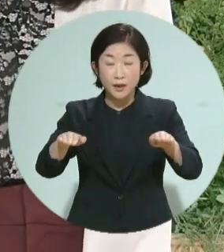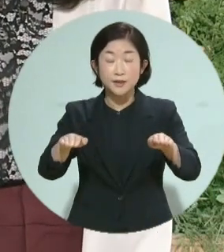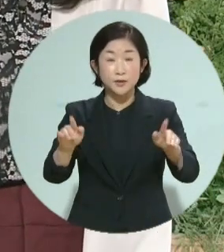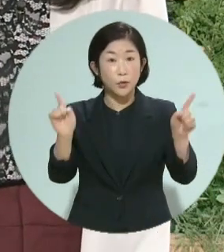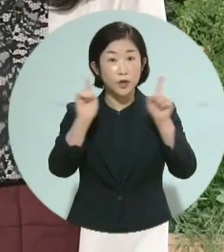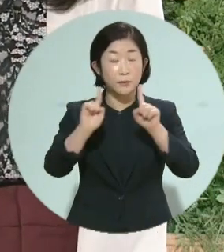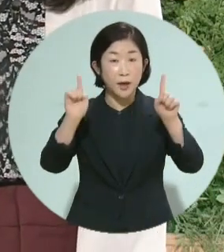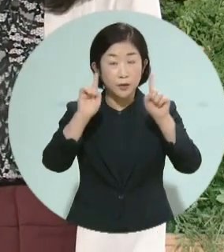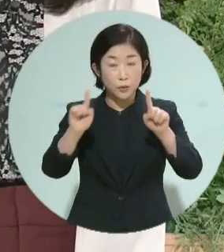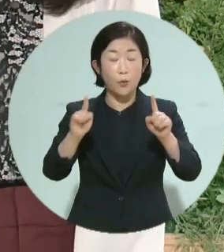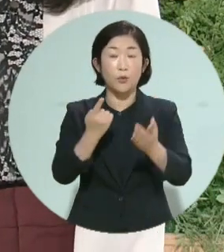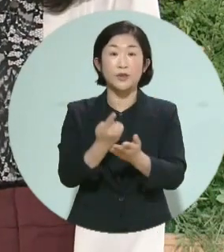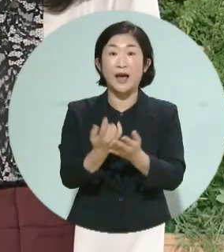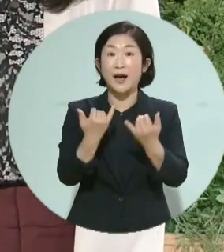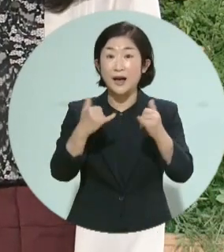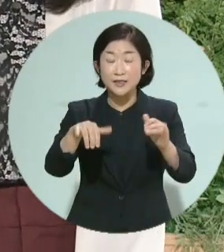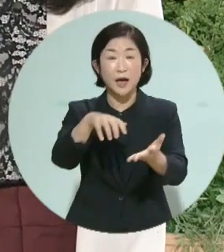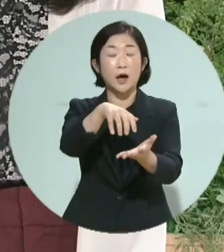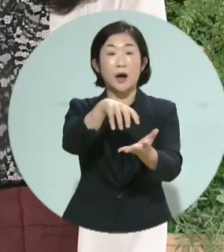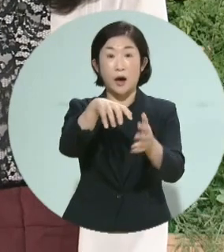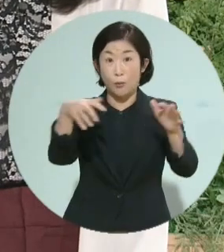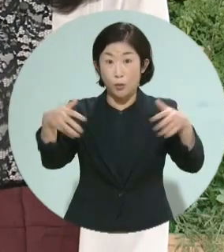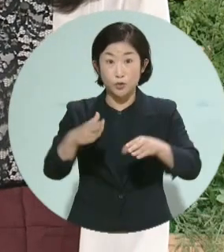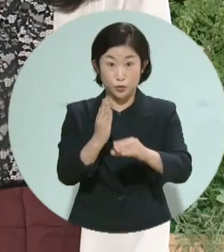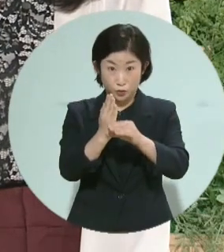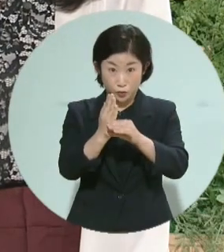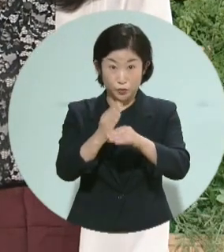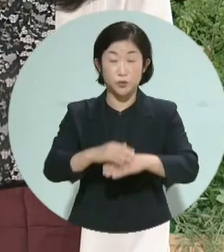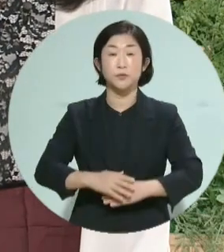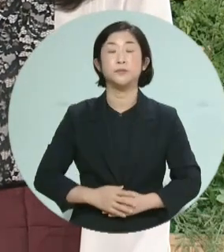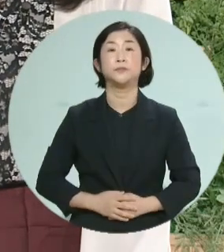向けのイベントの参加者を募集しています。